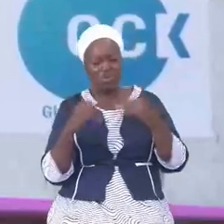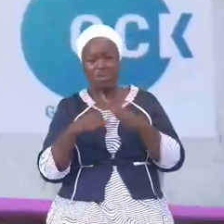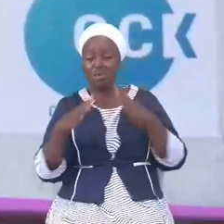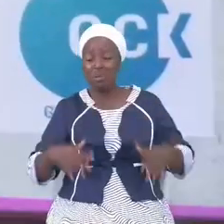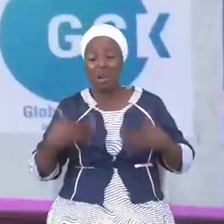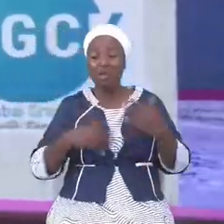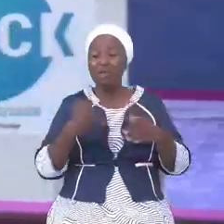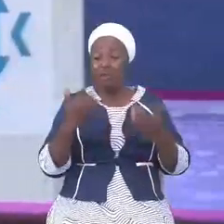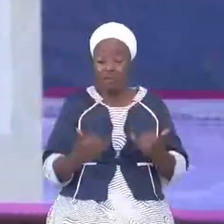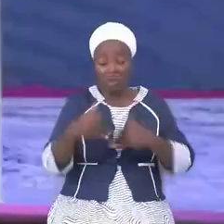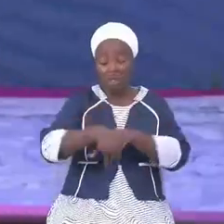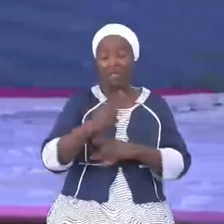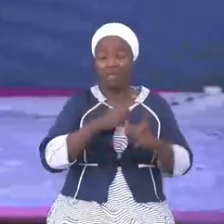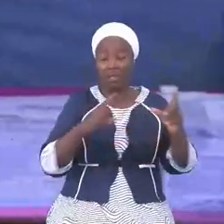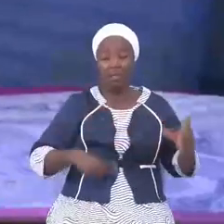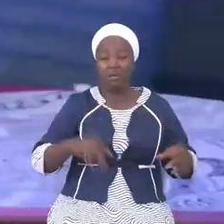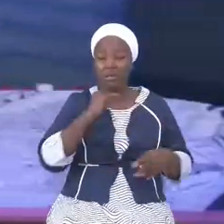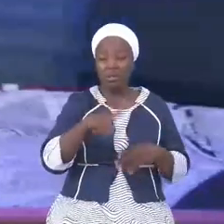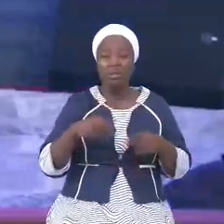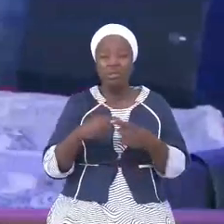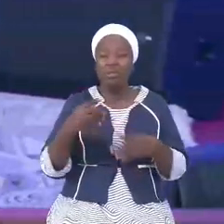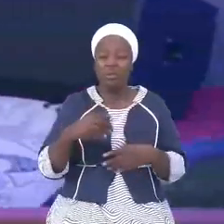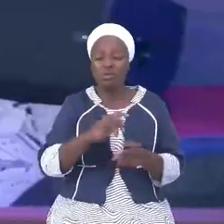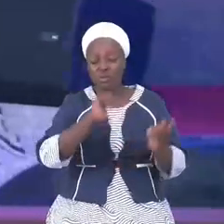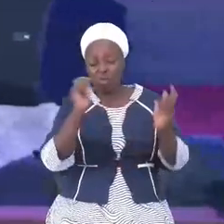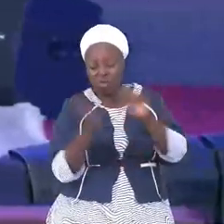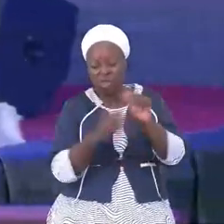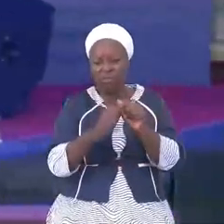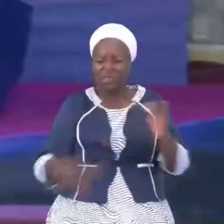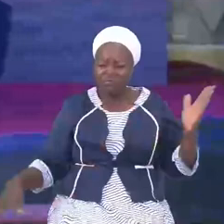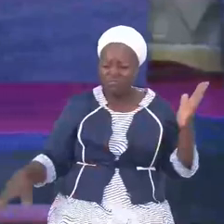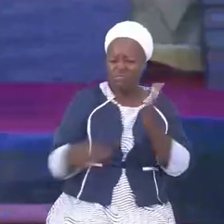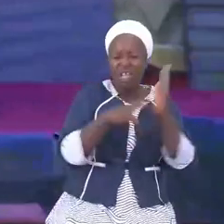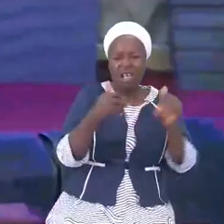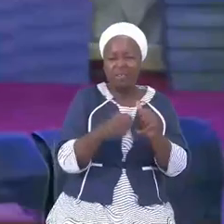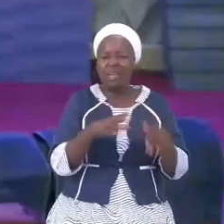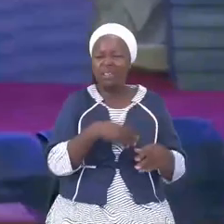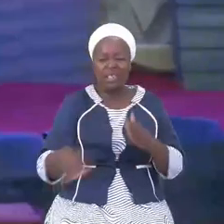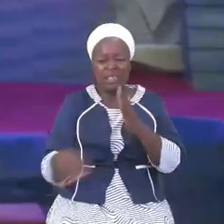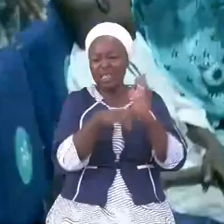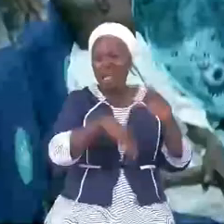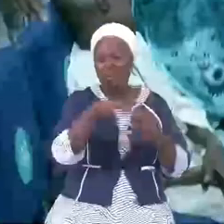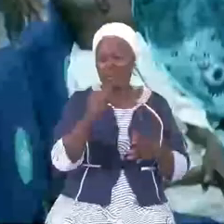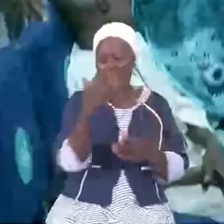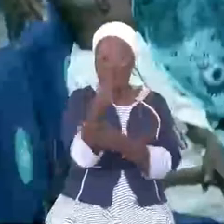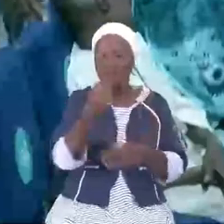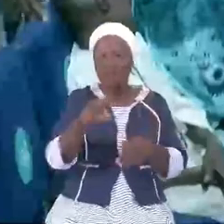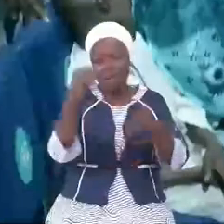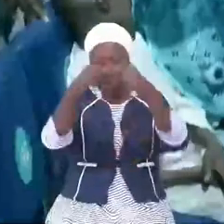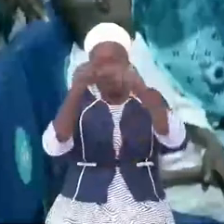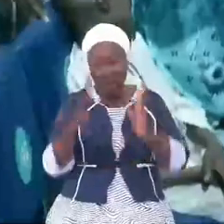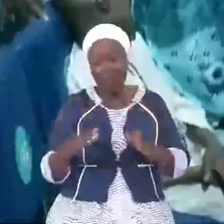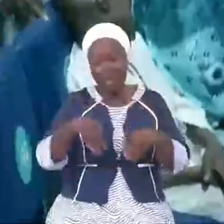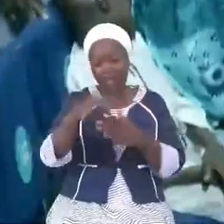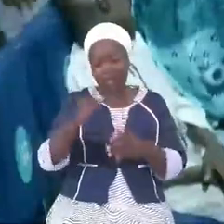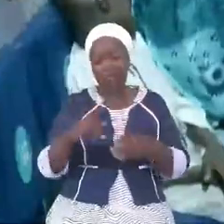Seigneur va tout révoquer. Et il va chasser, taper, arracher la main de l'ennemi de ta vie.